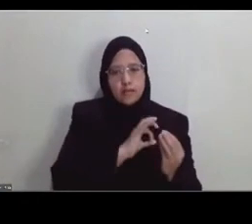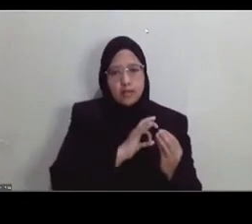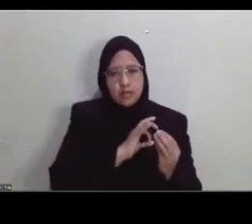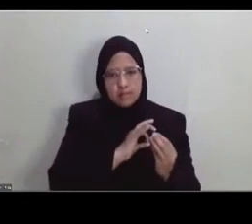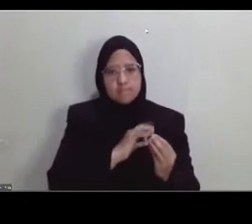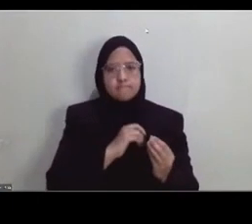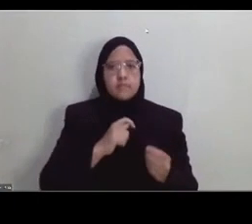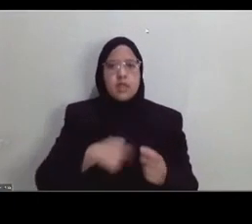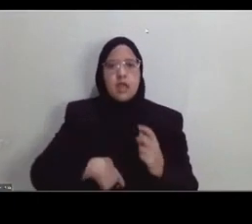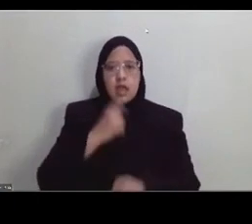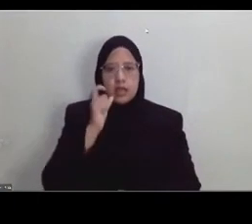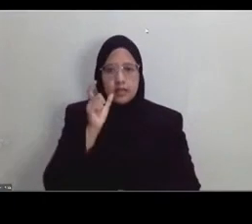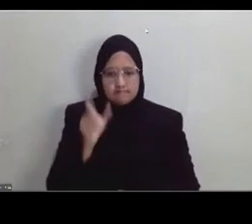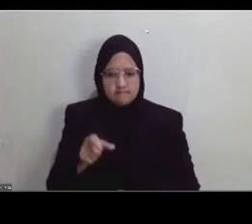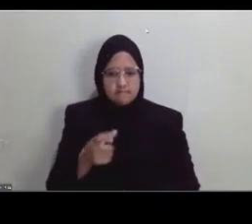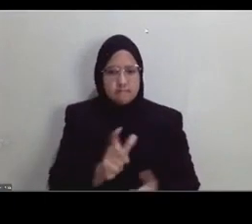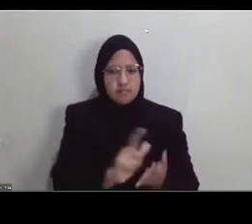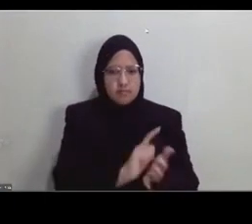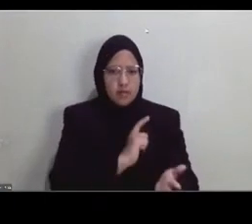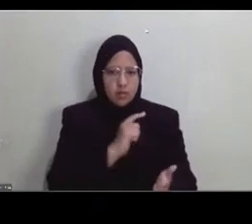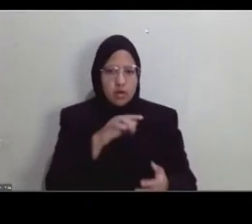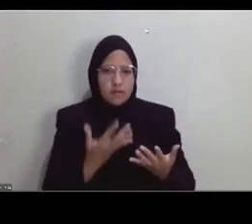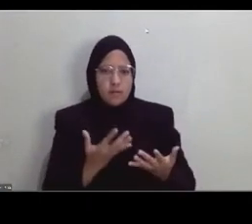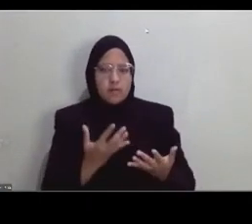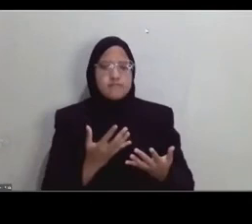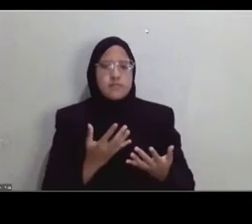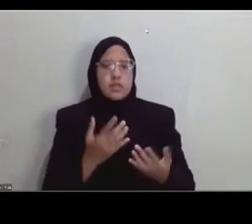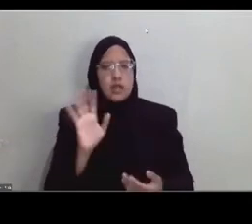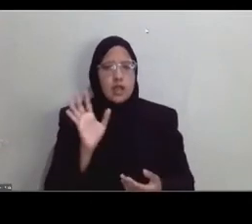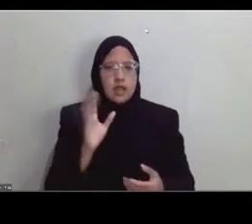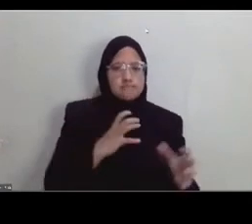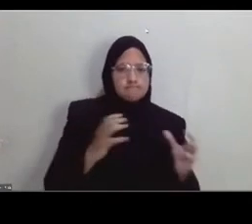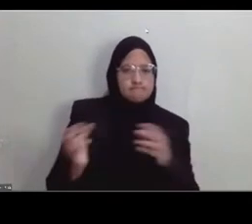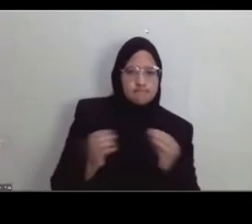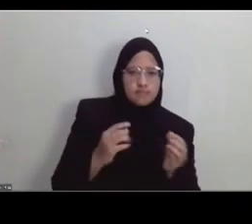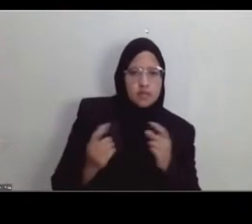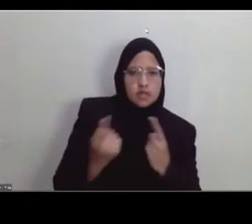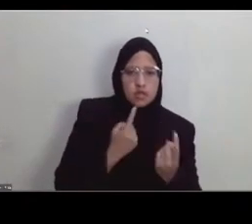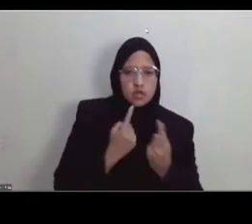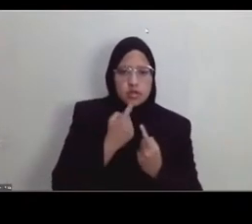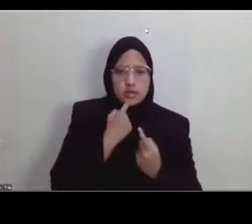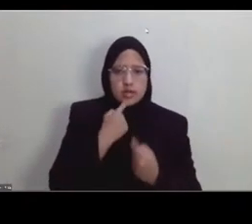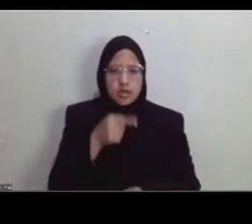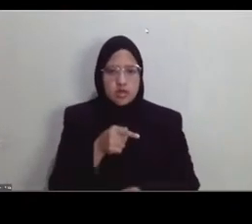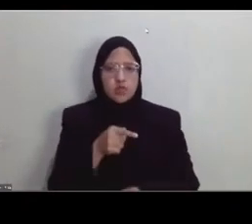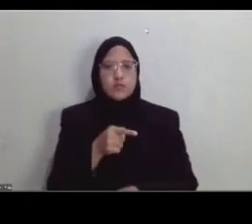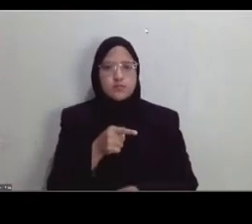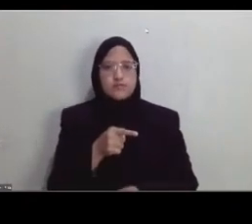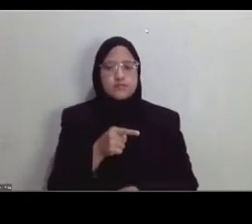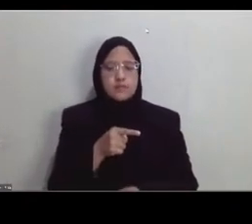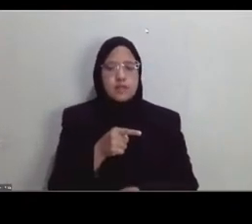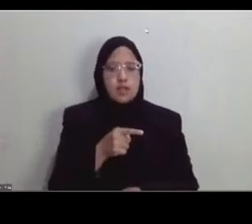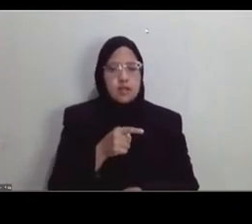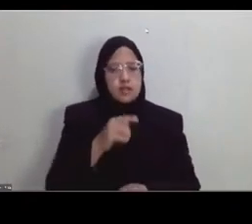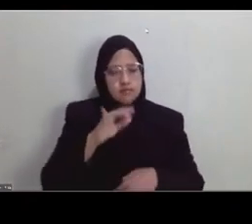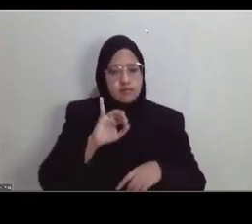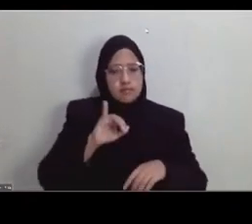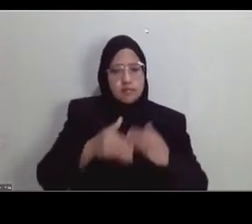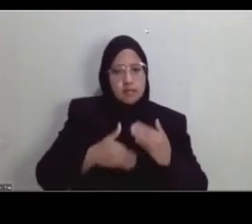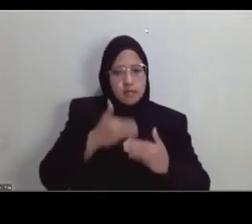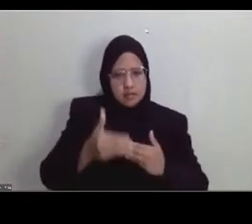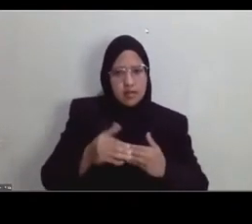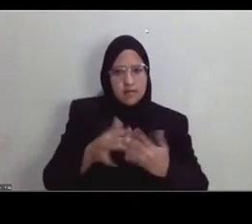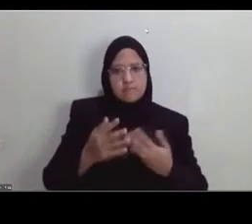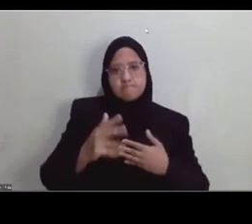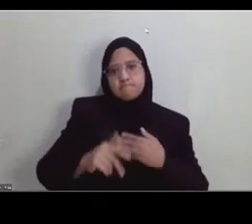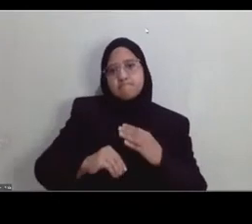Hakim terlapor menegaskan bahwa selama menjadi hakim konstitusi dirinya berusaha untuk menghindari hal-hal yang dapat menimbulkan penafsiran